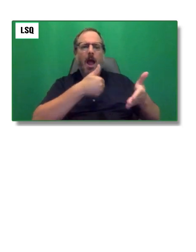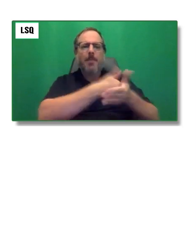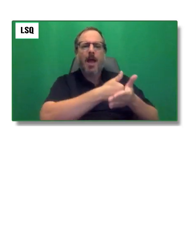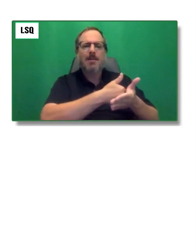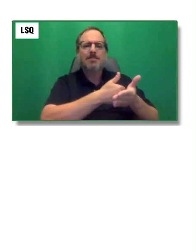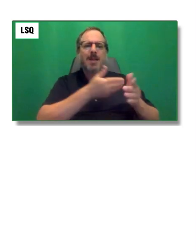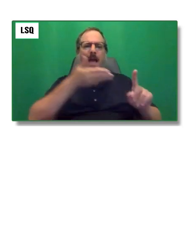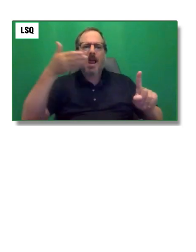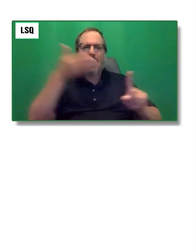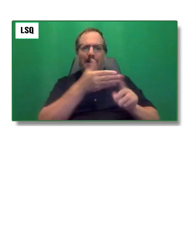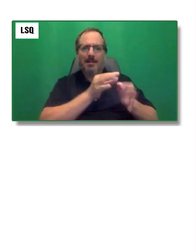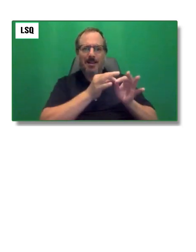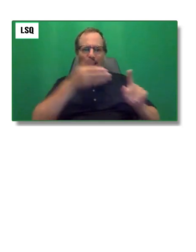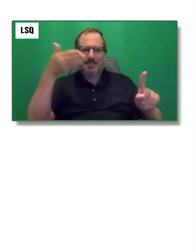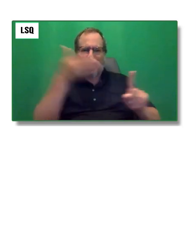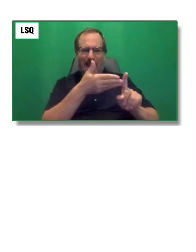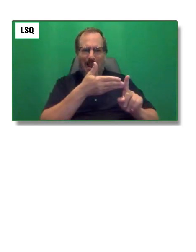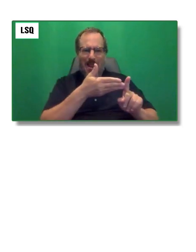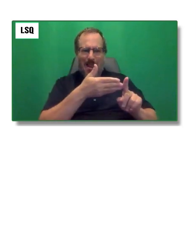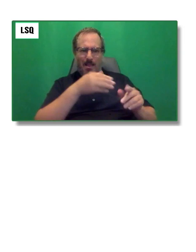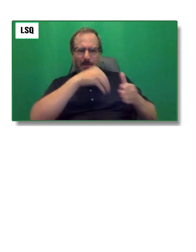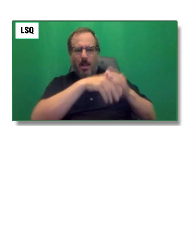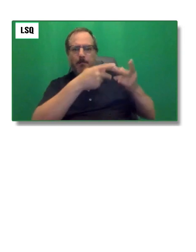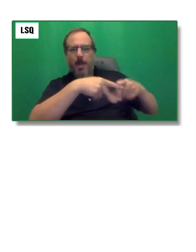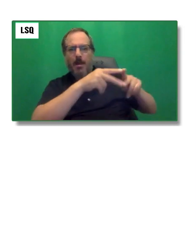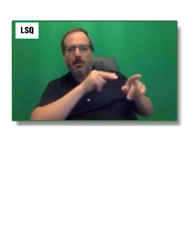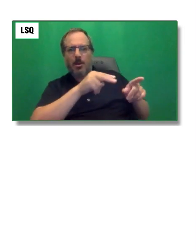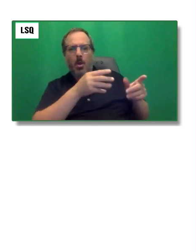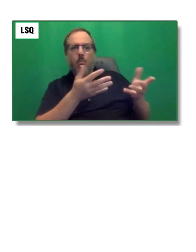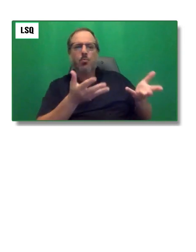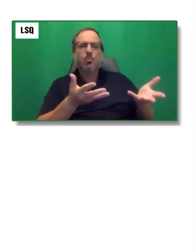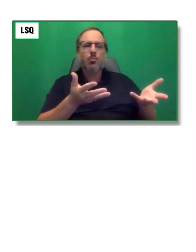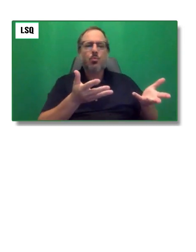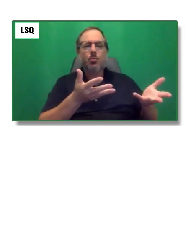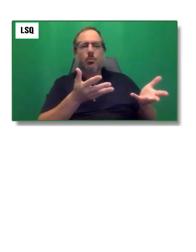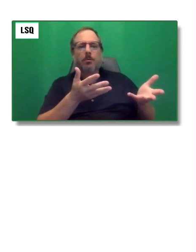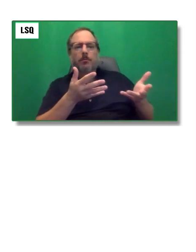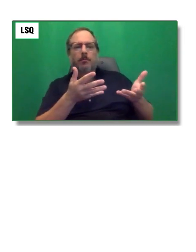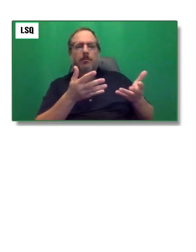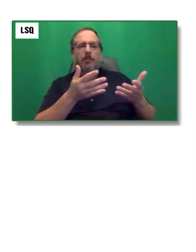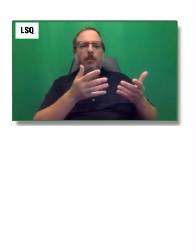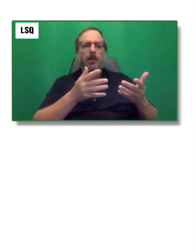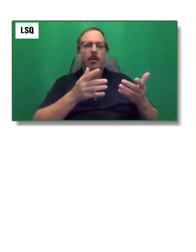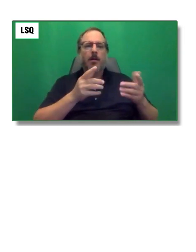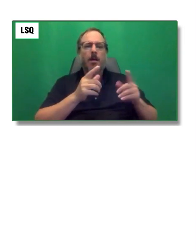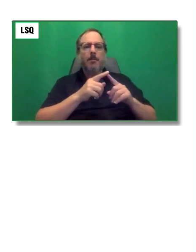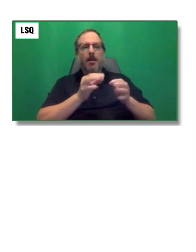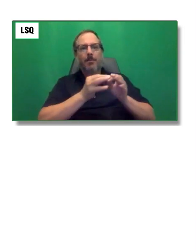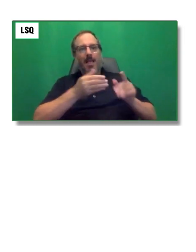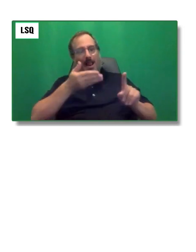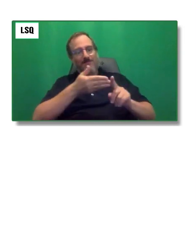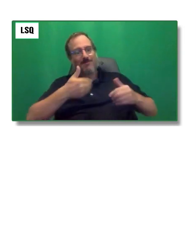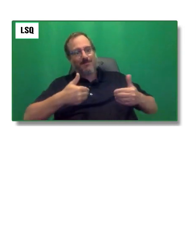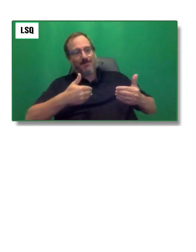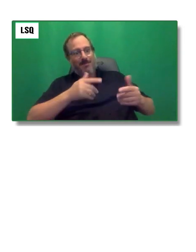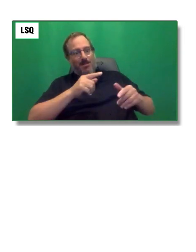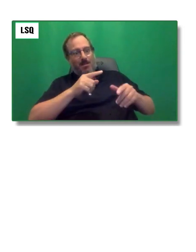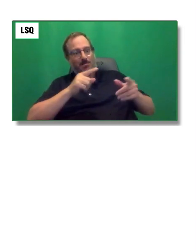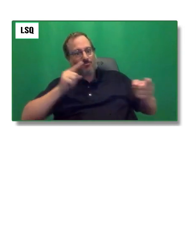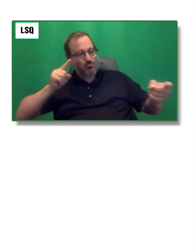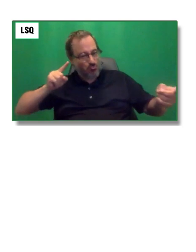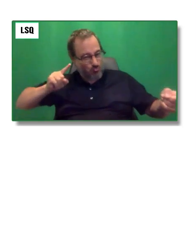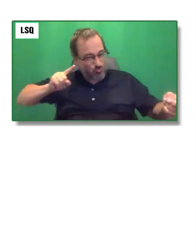par un interprète en personne qui vous accompagne dans le parc, ou est-ce qu'on devrait toujours viser cette norme d'or et